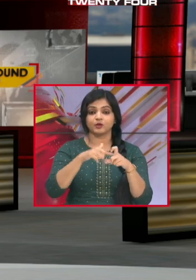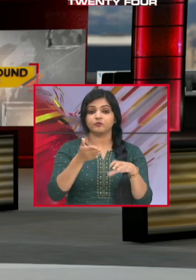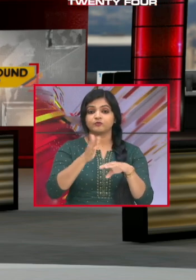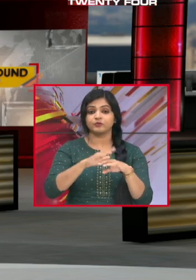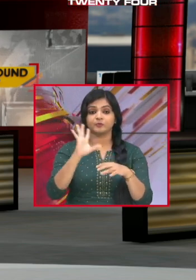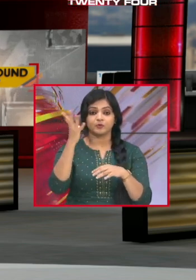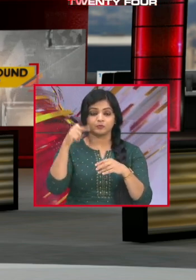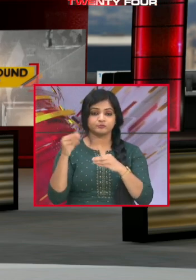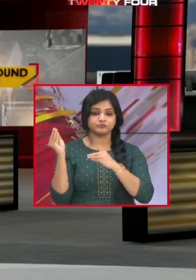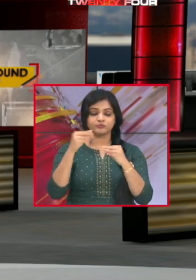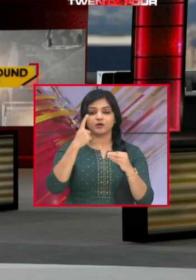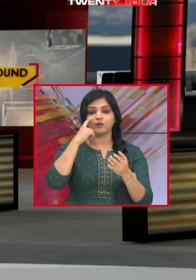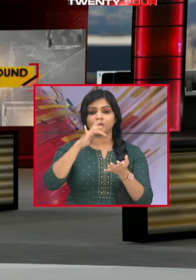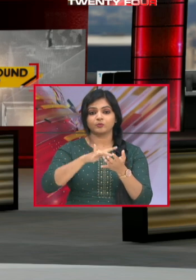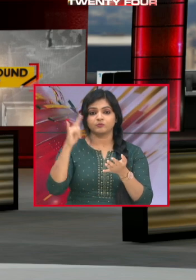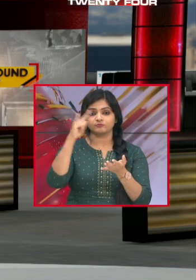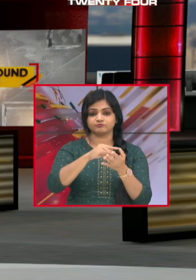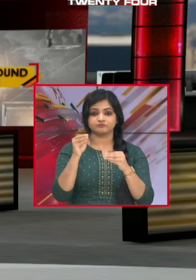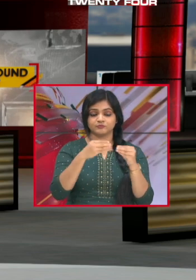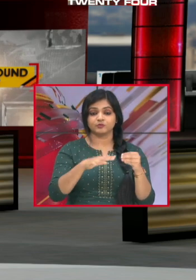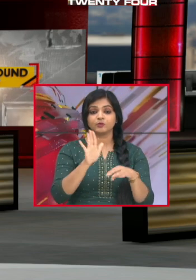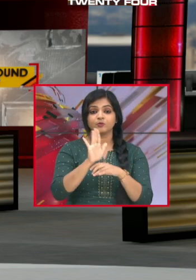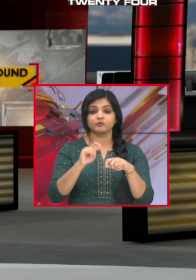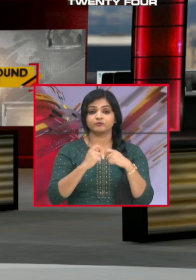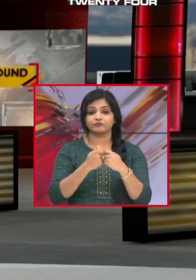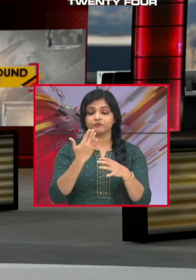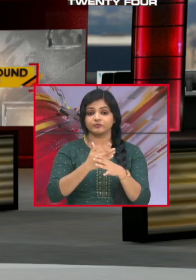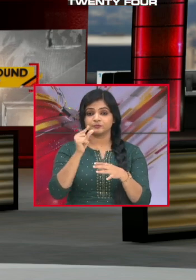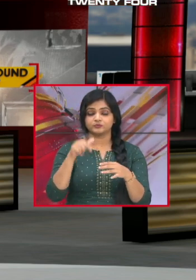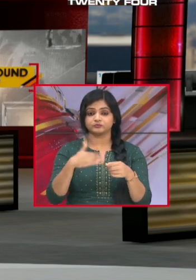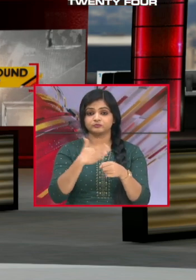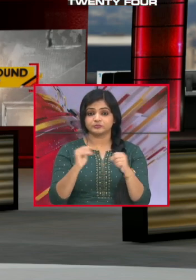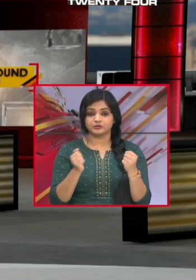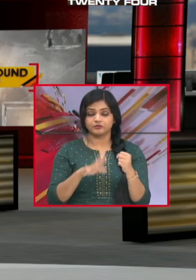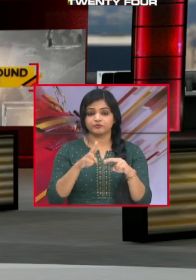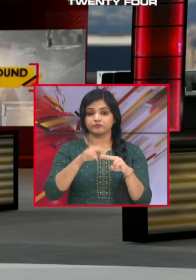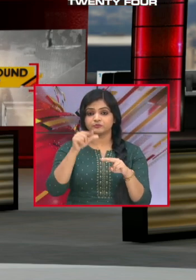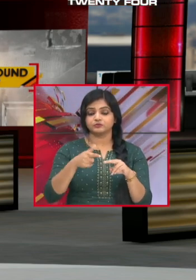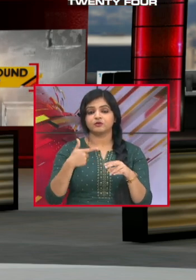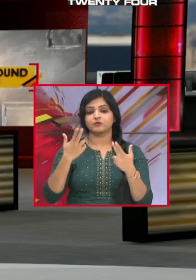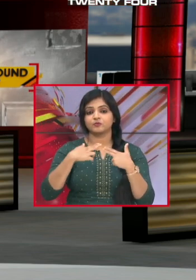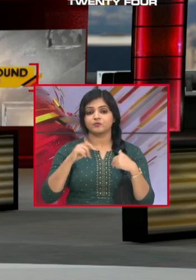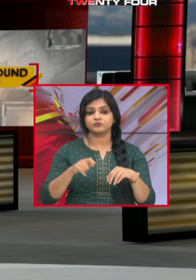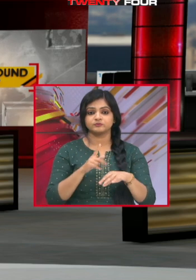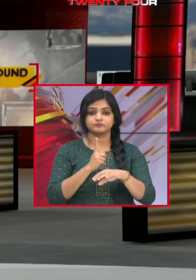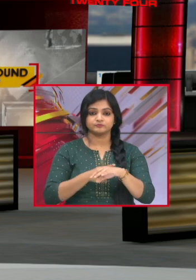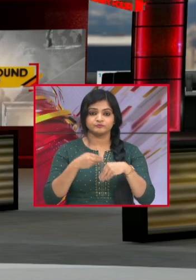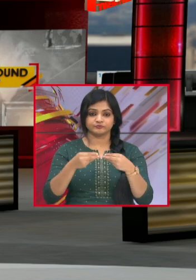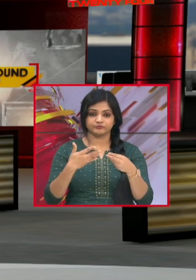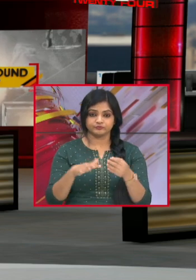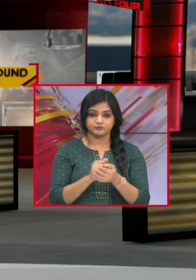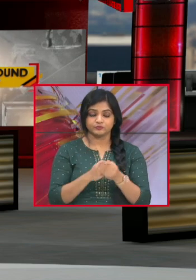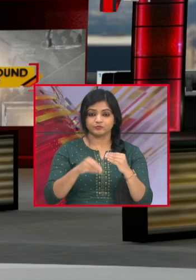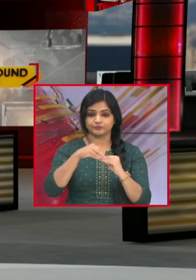കണ്ണൂർ വിമാനത്താവളത്തിൽ എത്തിച്ചത്. കോൺഗ്രസ് പ്രവർത്തകനെ വധിക്കാൻ ശ്രമിച്ച കേസിൽ മുഹമ്മദ് ഫൈസലിനെ കവരത്തി ജില്ലാ സെഷൻസ് കോടതിയാണ് ശിക്ഷിച്ചത്.